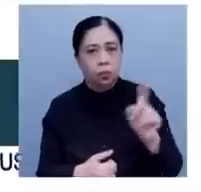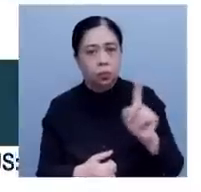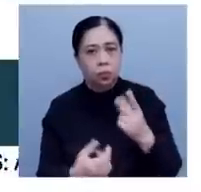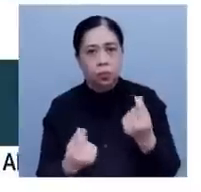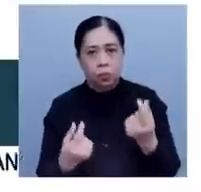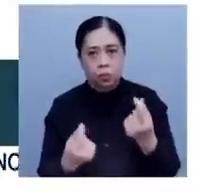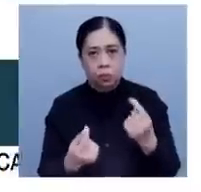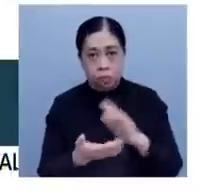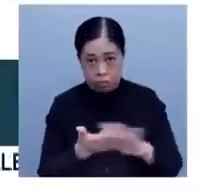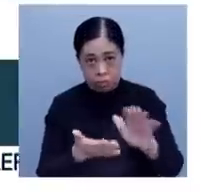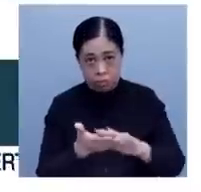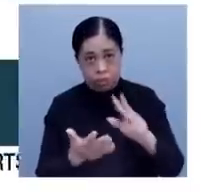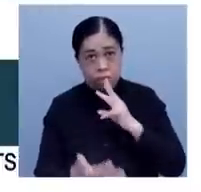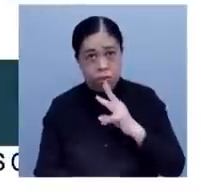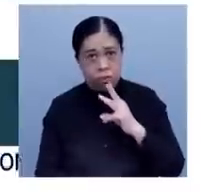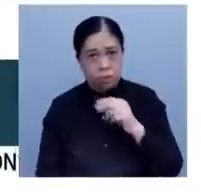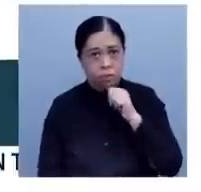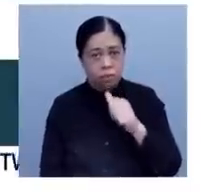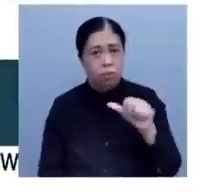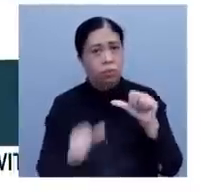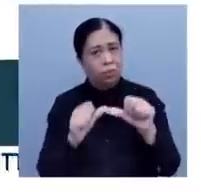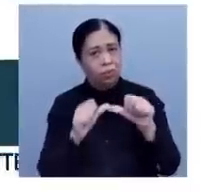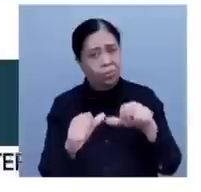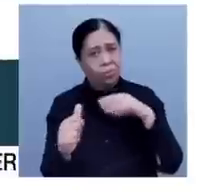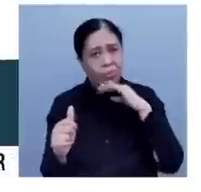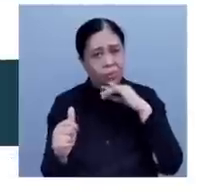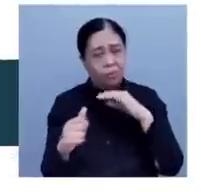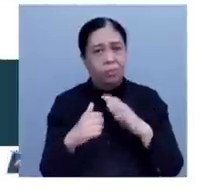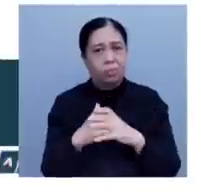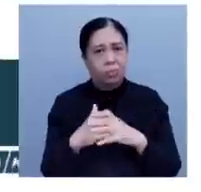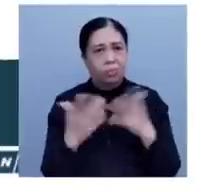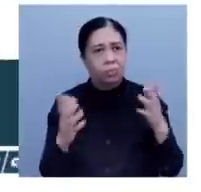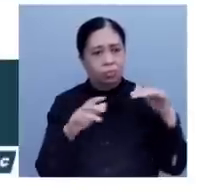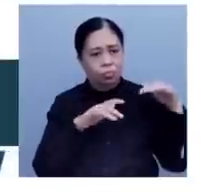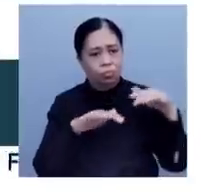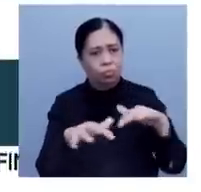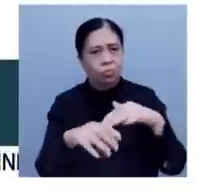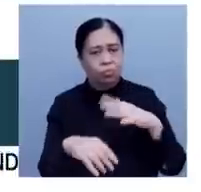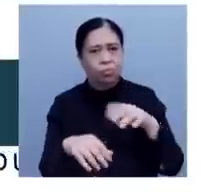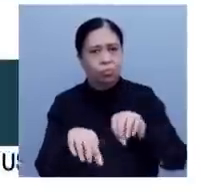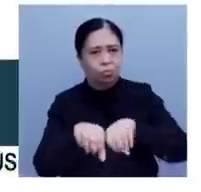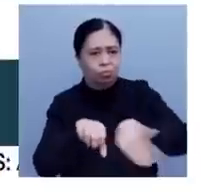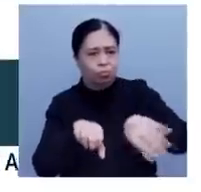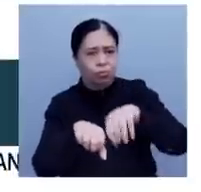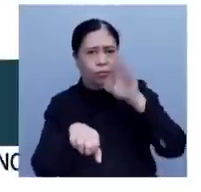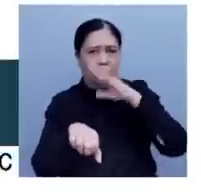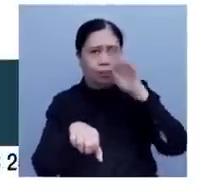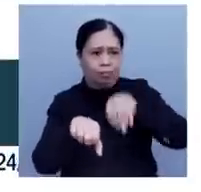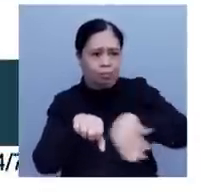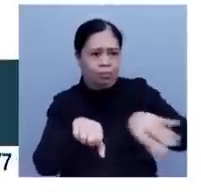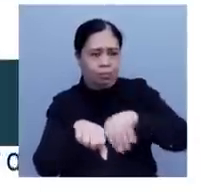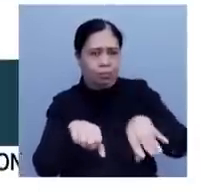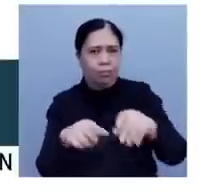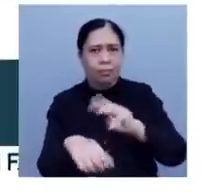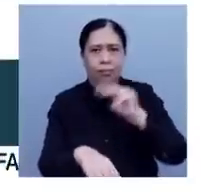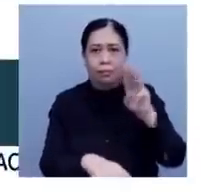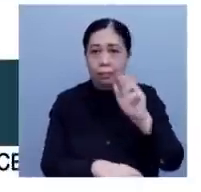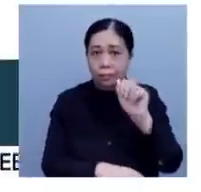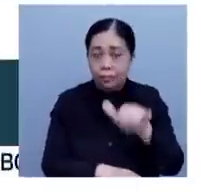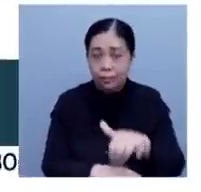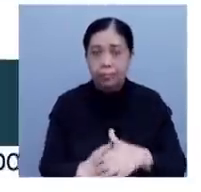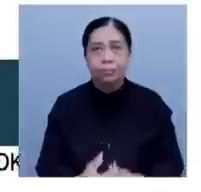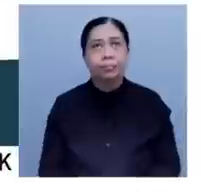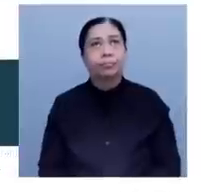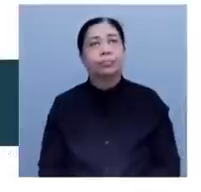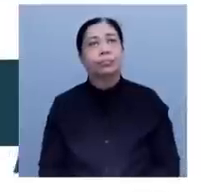nila? Nilinis ba ang tubig? Hindi. Tuloy-tuloy ang pagdaloy ng sewerage ng Metro Manila sa Manila Bay.